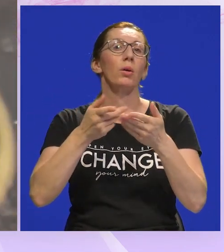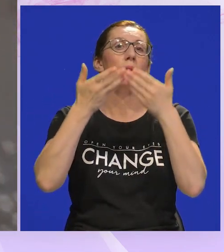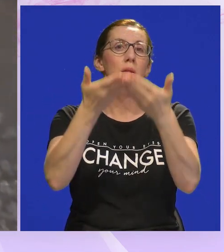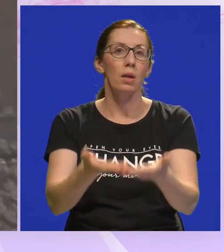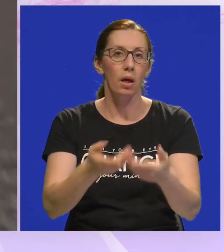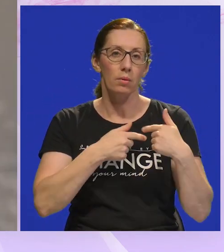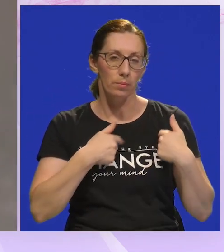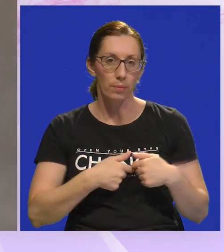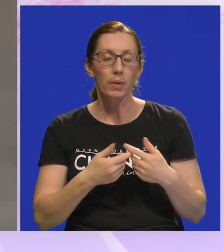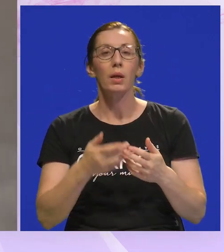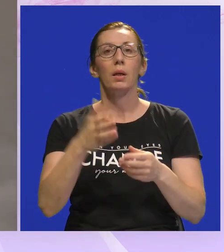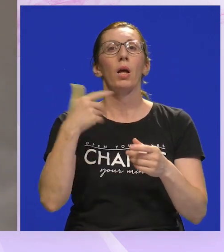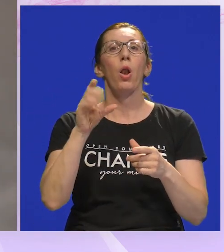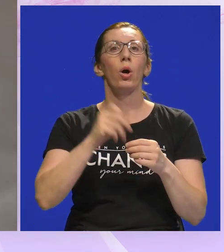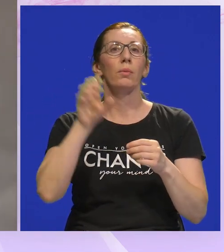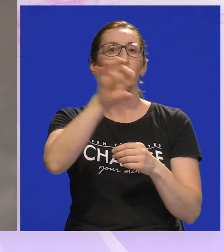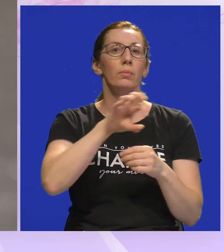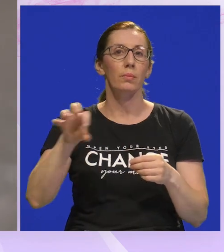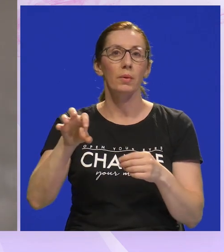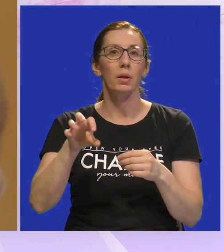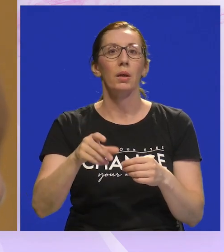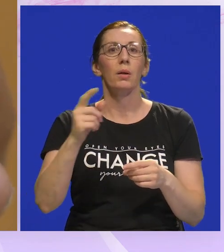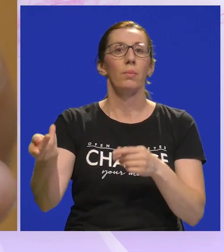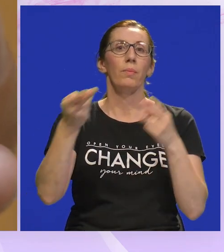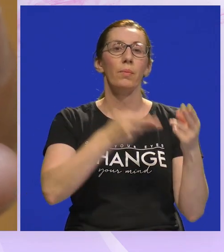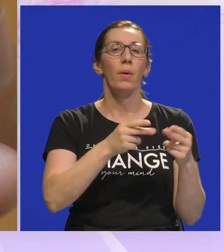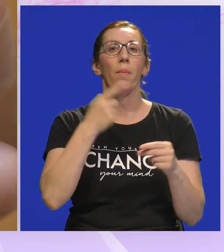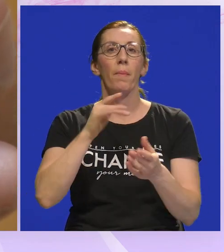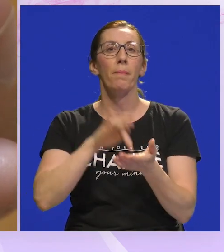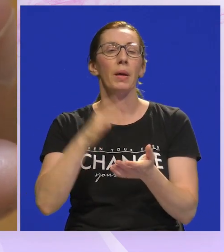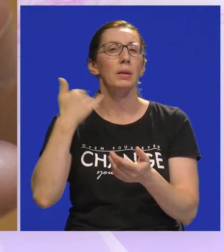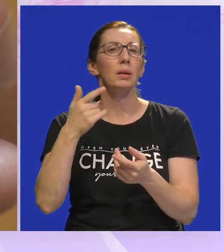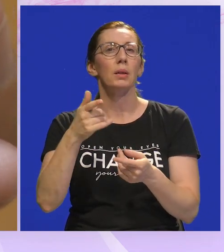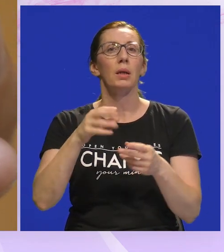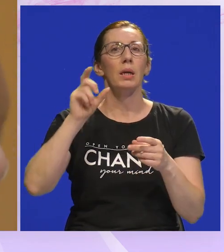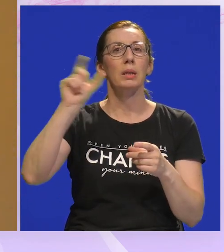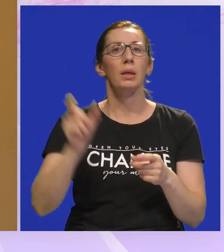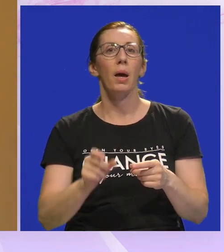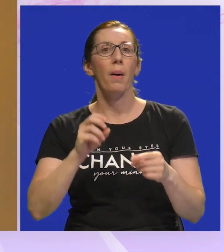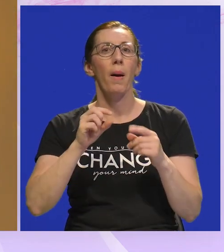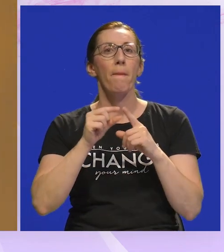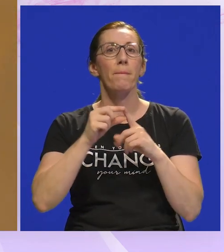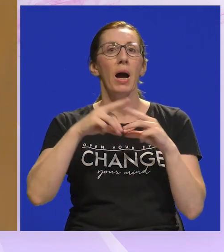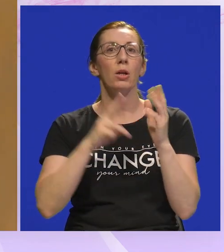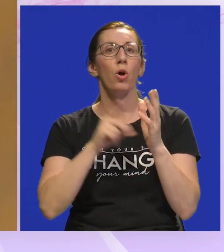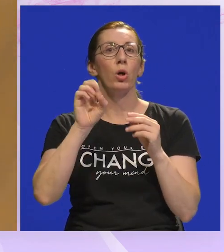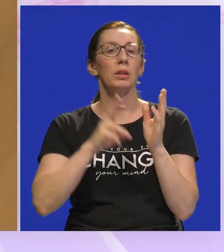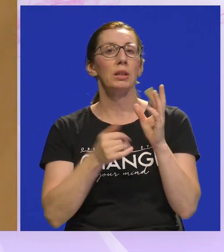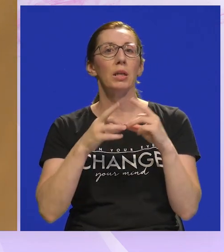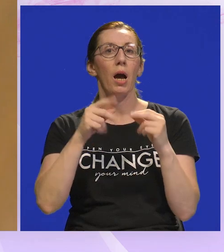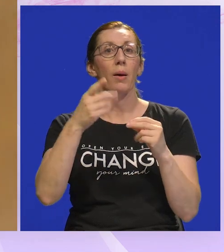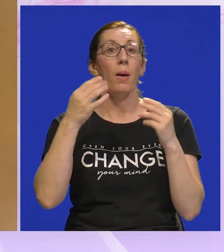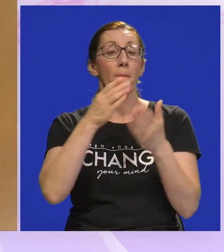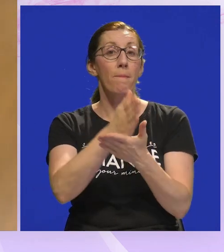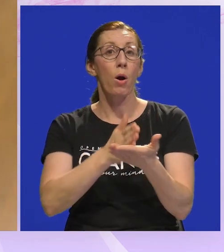s raznih antičkih lokaliteta. Najviše primjeraka potječe s područja nekadašnje rimske provincije Panonije, od kojih